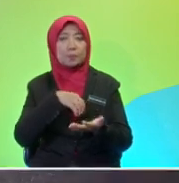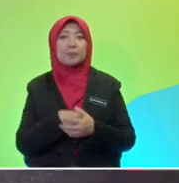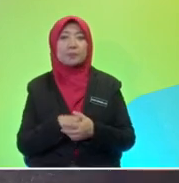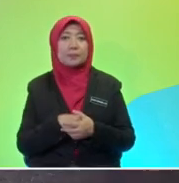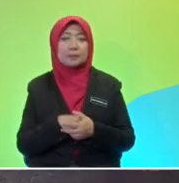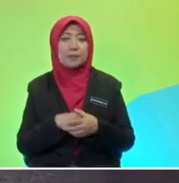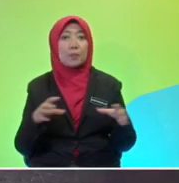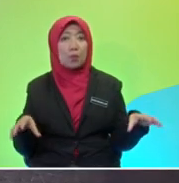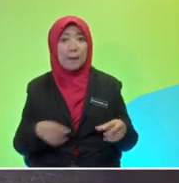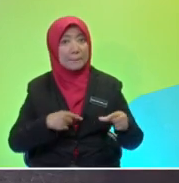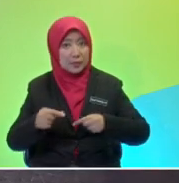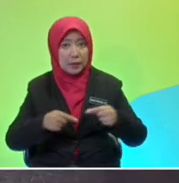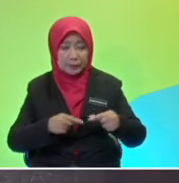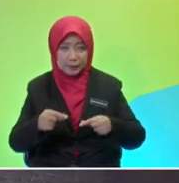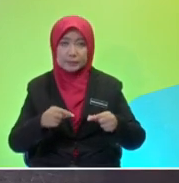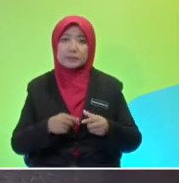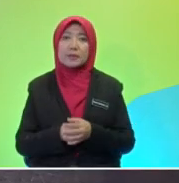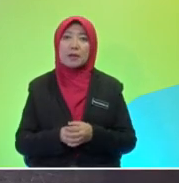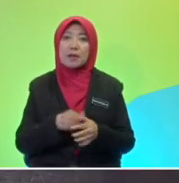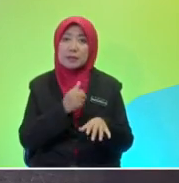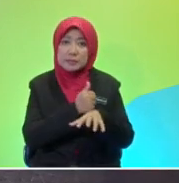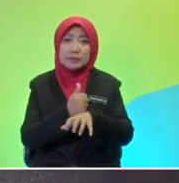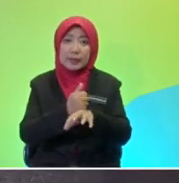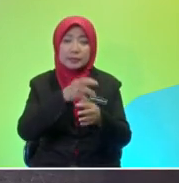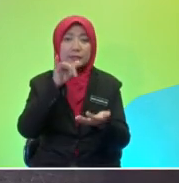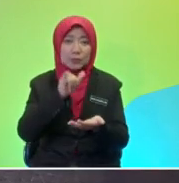membuat pergerakan serangga oke